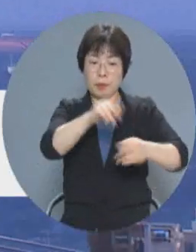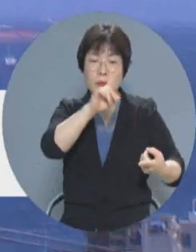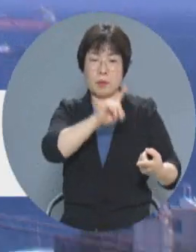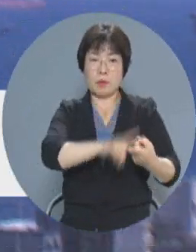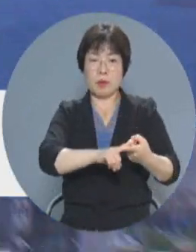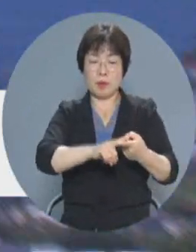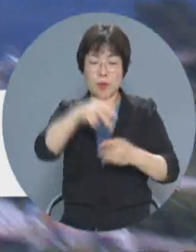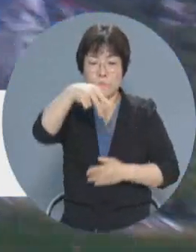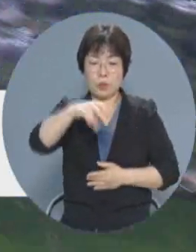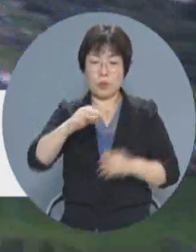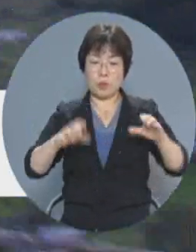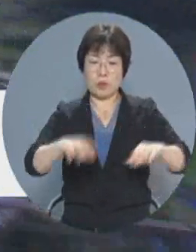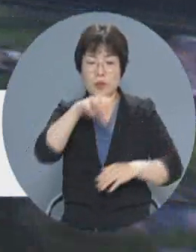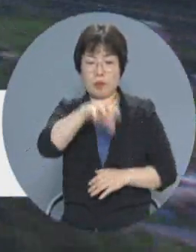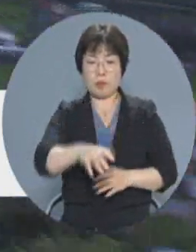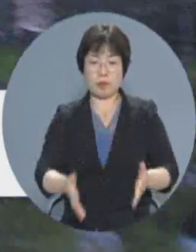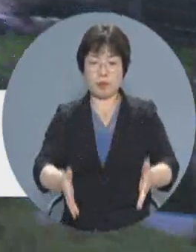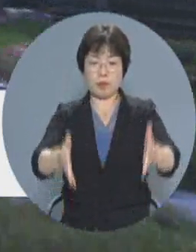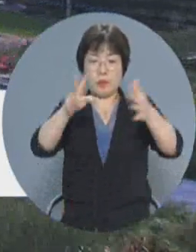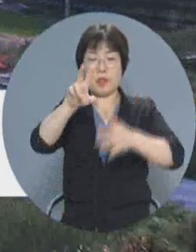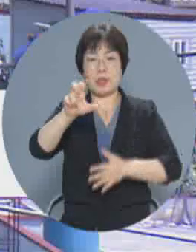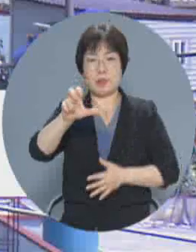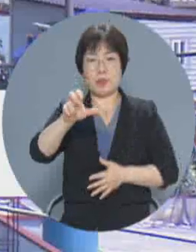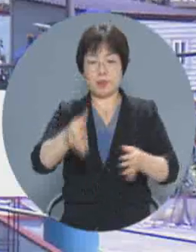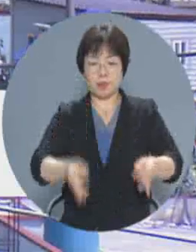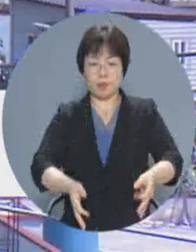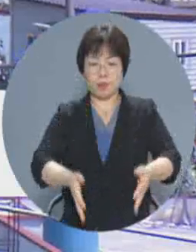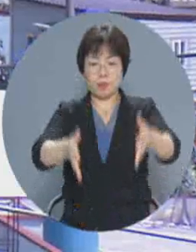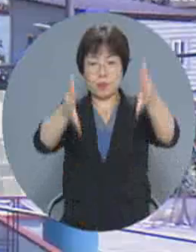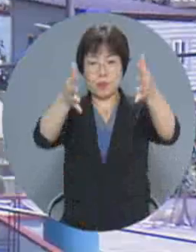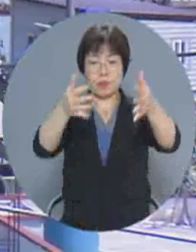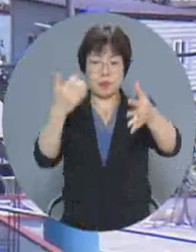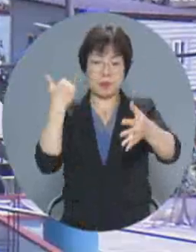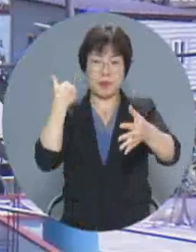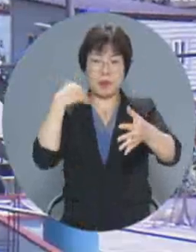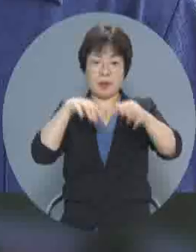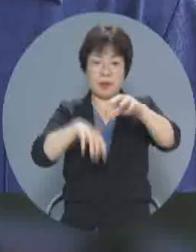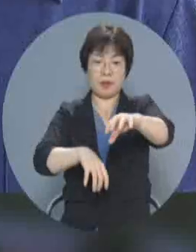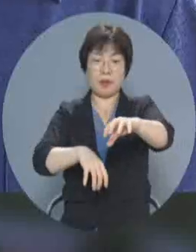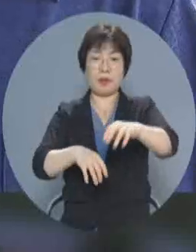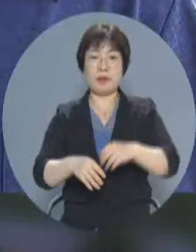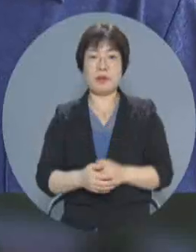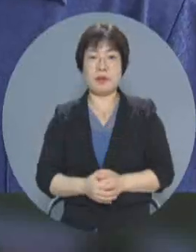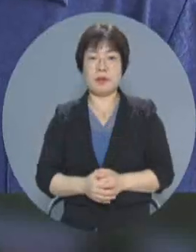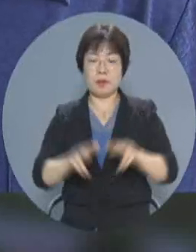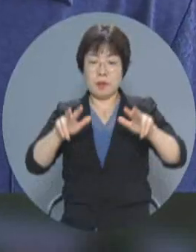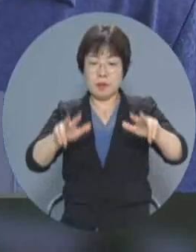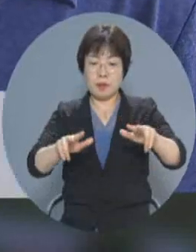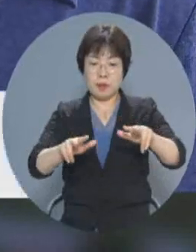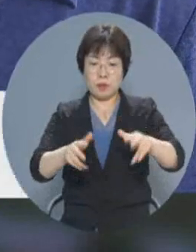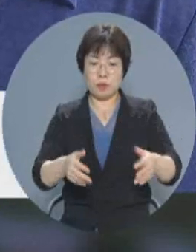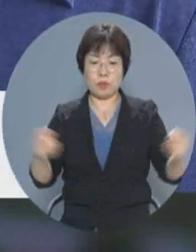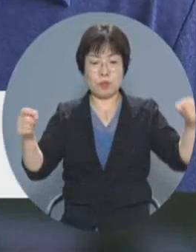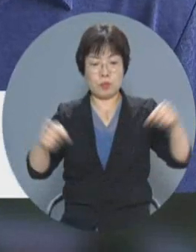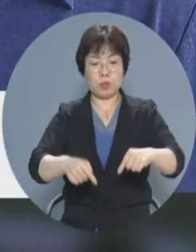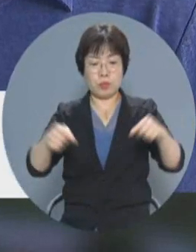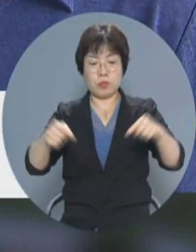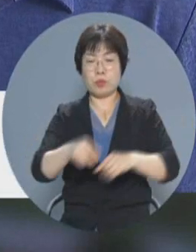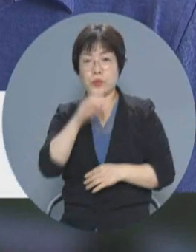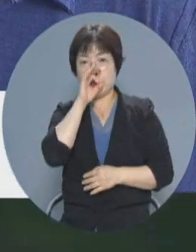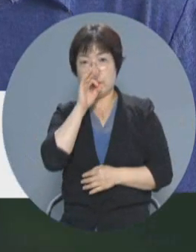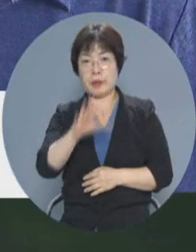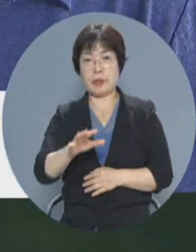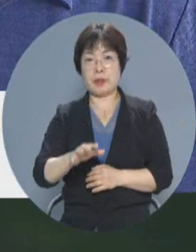계획대로라면 중촌마을 앞에는 25층 이상의 고층 아파트가 들어서게 됩니다. 지금 타협을 할 수 있는 부분이